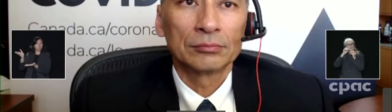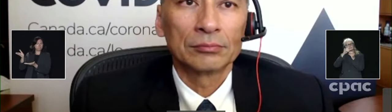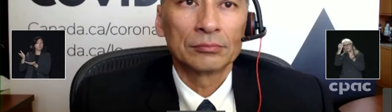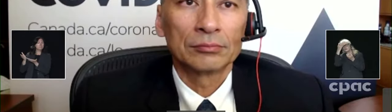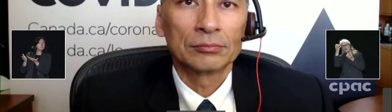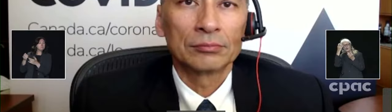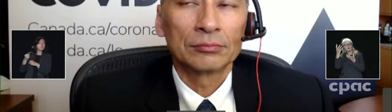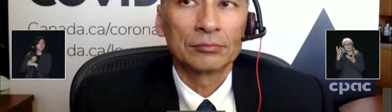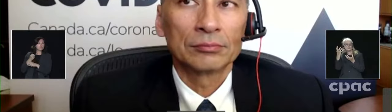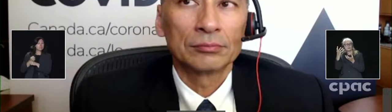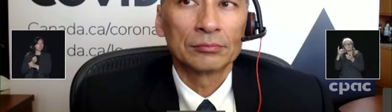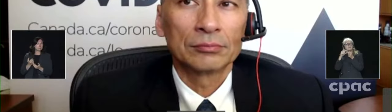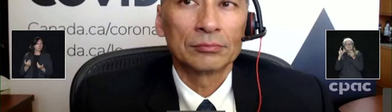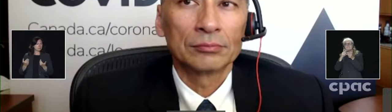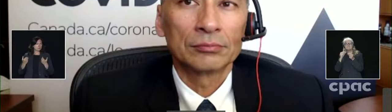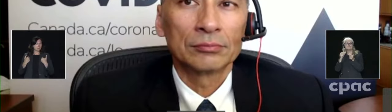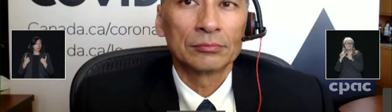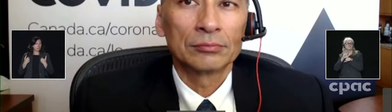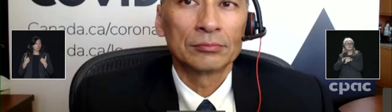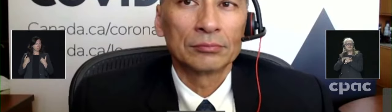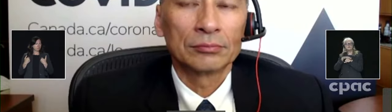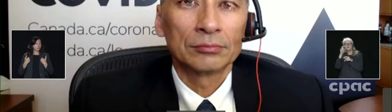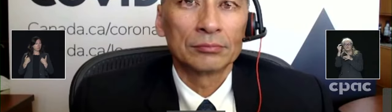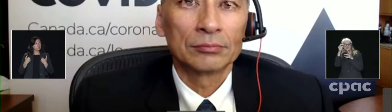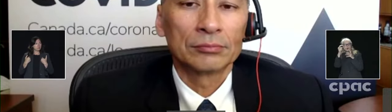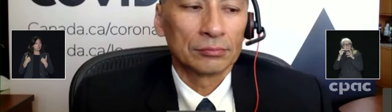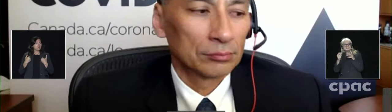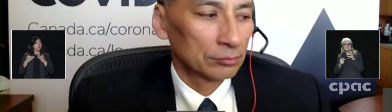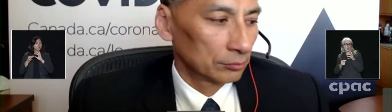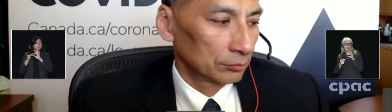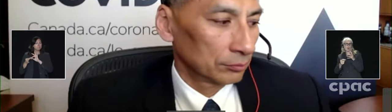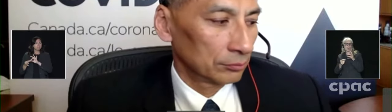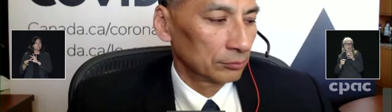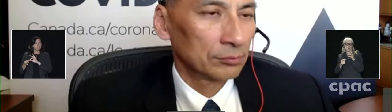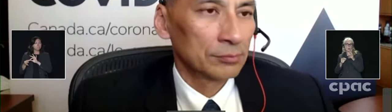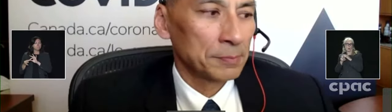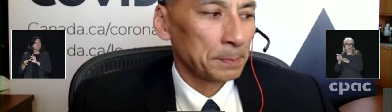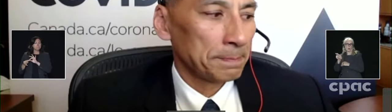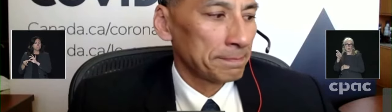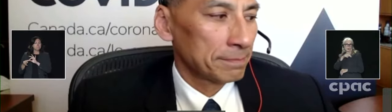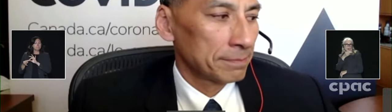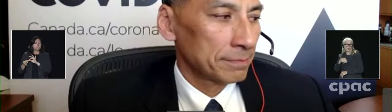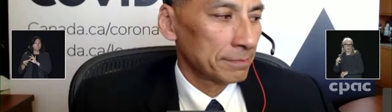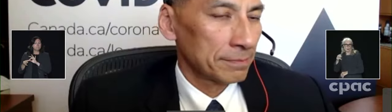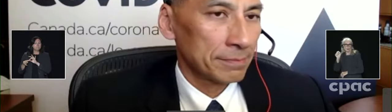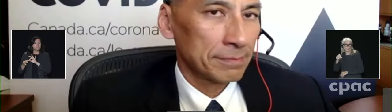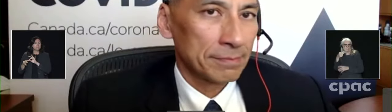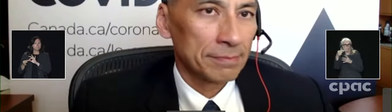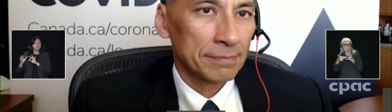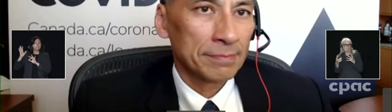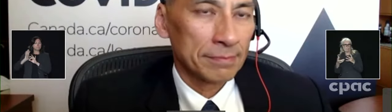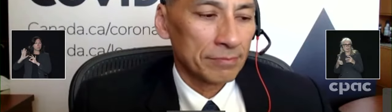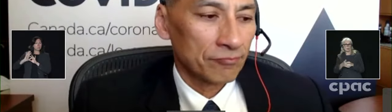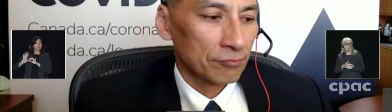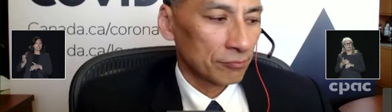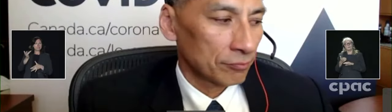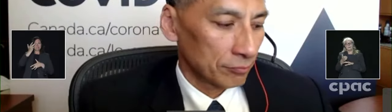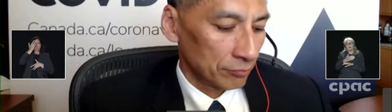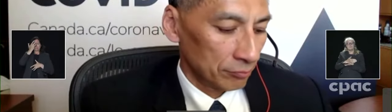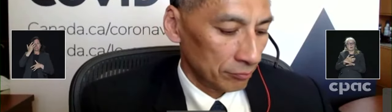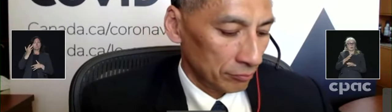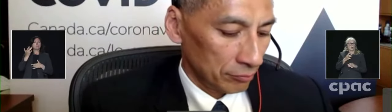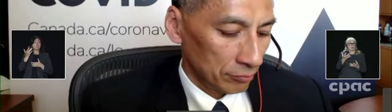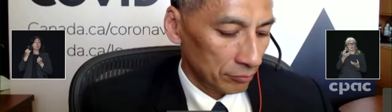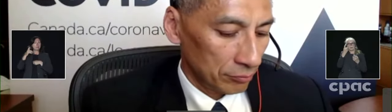parlent de conditions préalables? La question s'est posée à plusieurs reprises, à savoir si les personnes qui